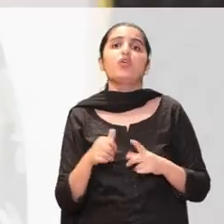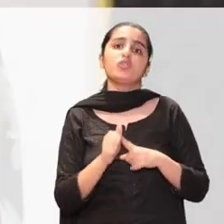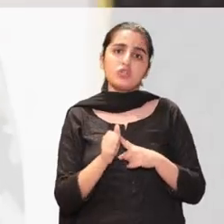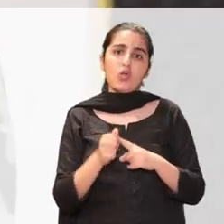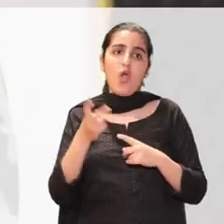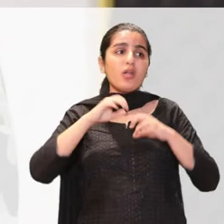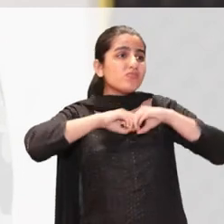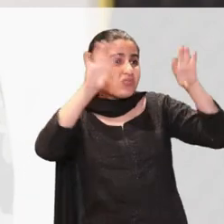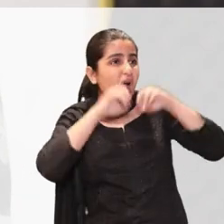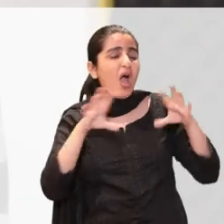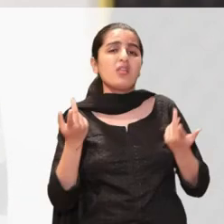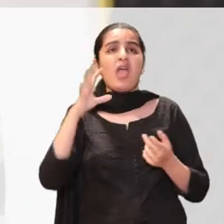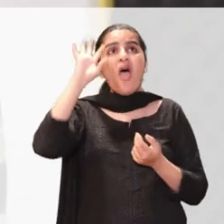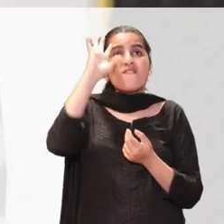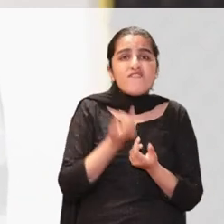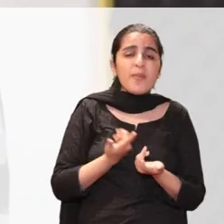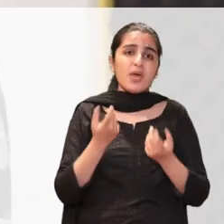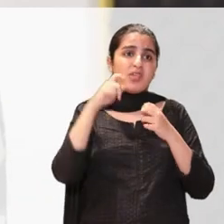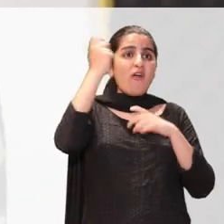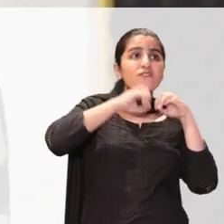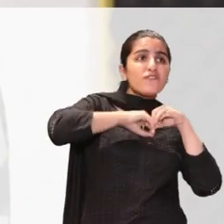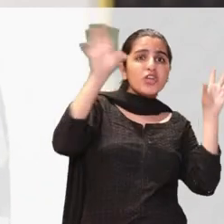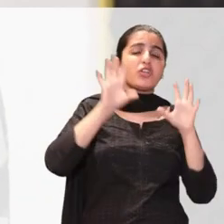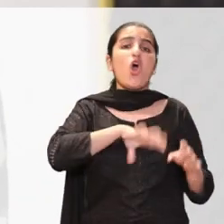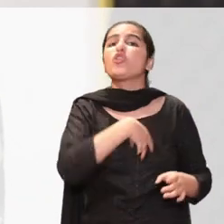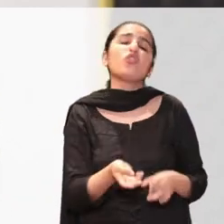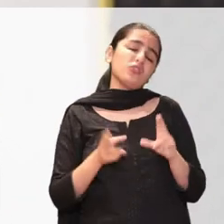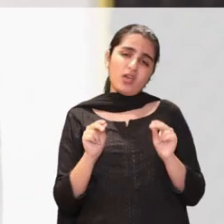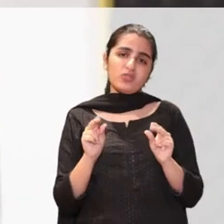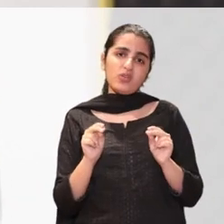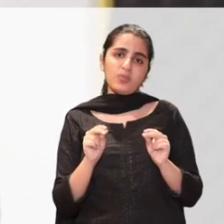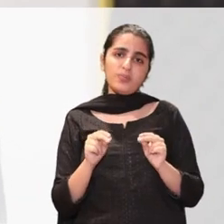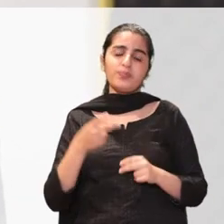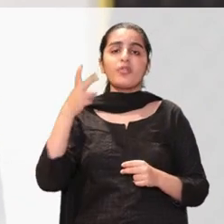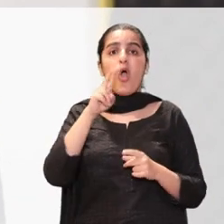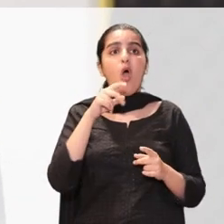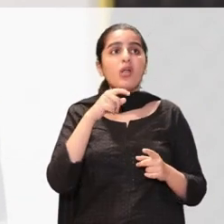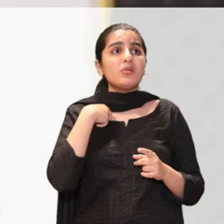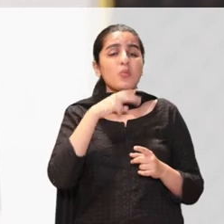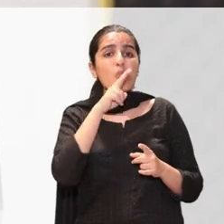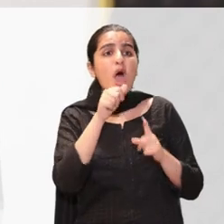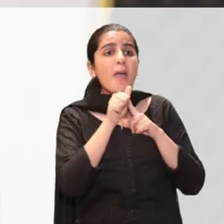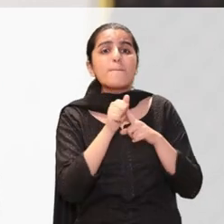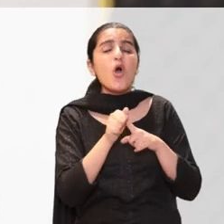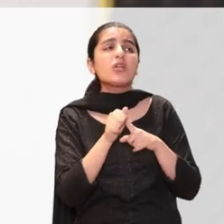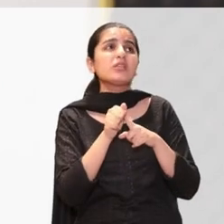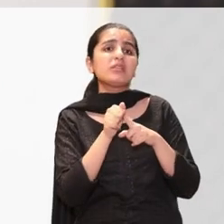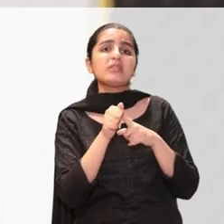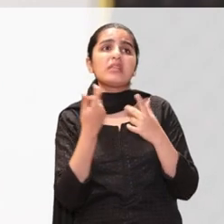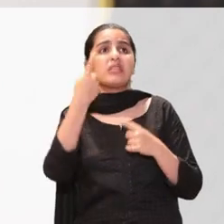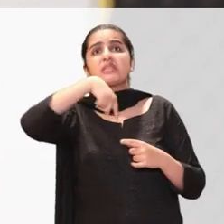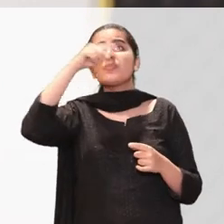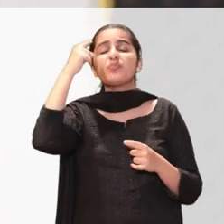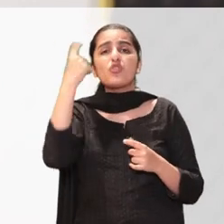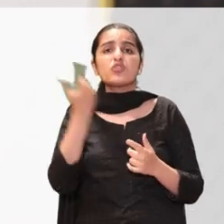समर्थन जिला बहुत इंपोर्टेंट है कि हम यह सोचते हैं डिजिटल मीडिया के दौर में डू समथिंग डिफरेंट डू समथिंग आउट ऑफ द बॉक्स